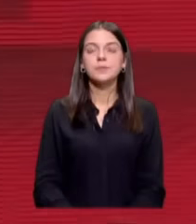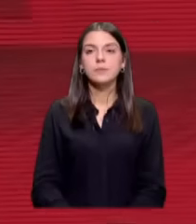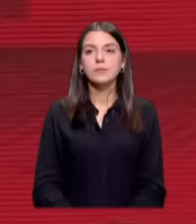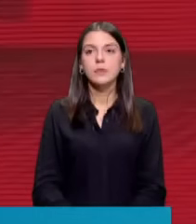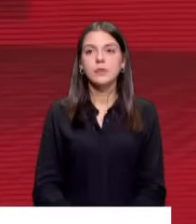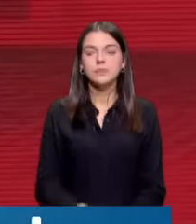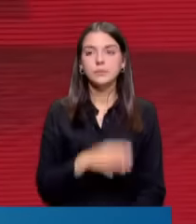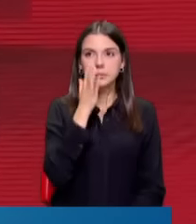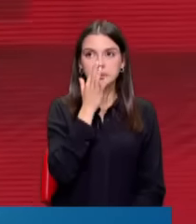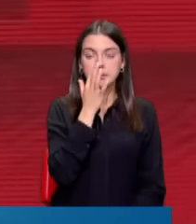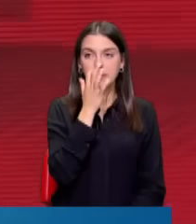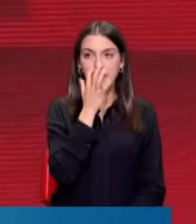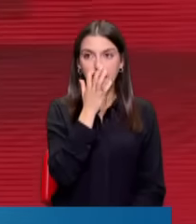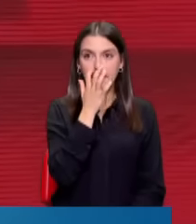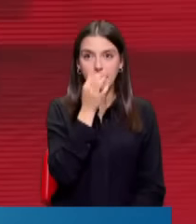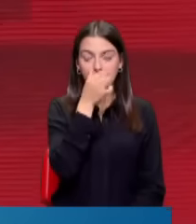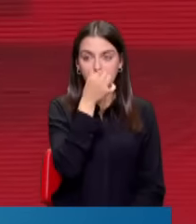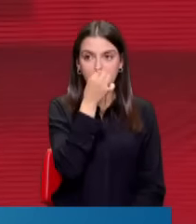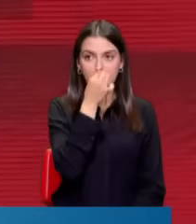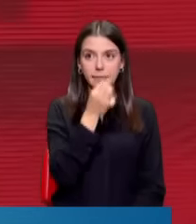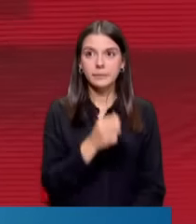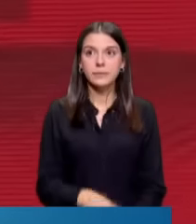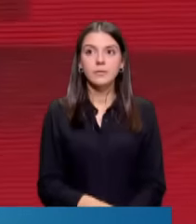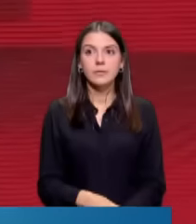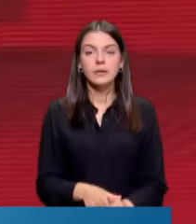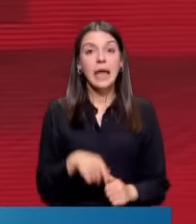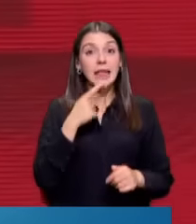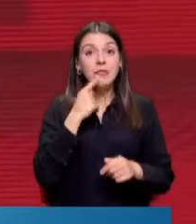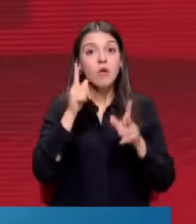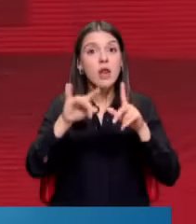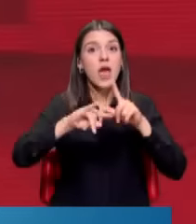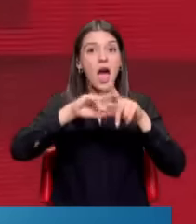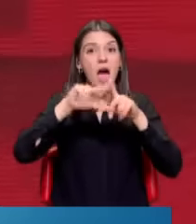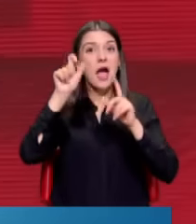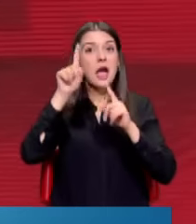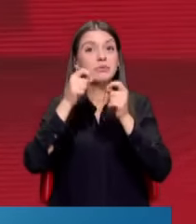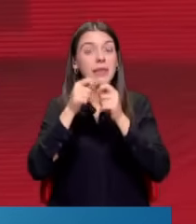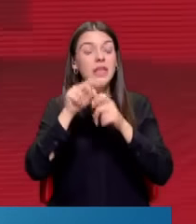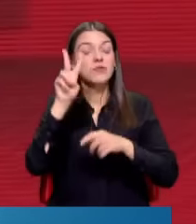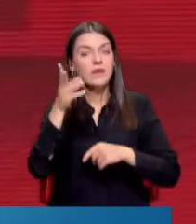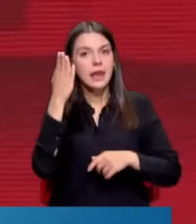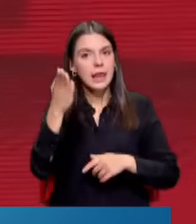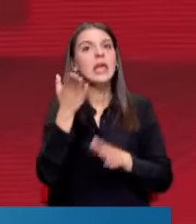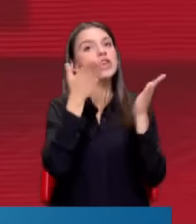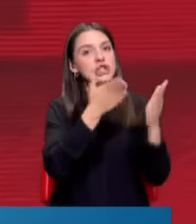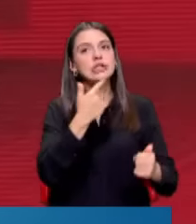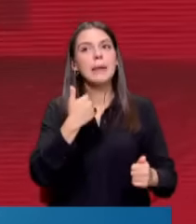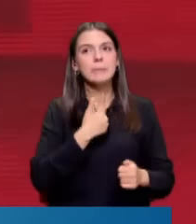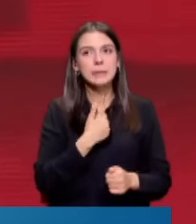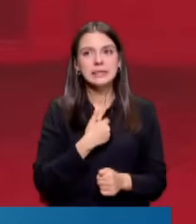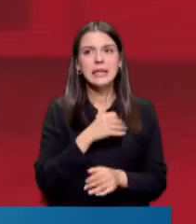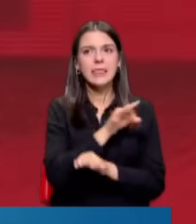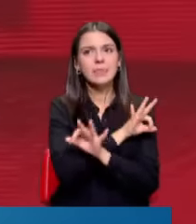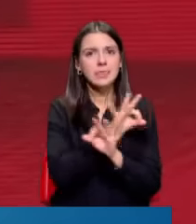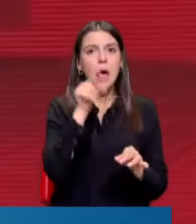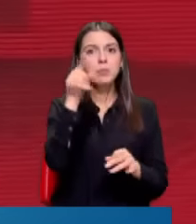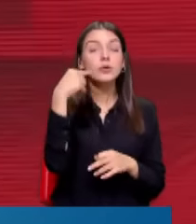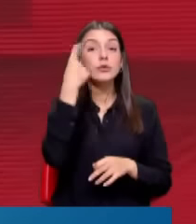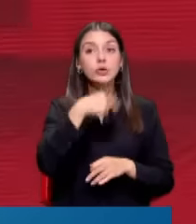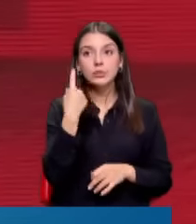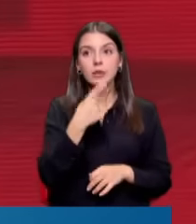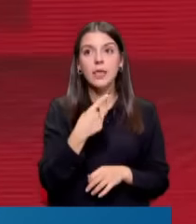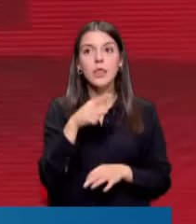Anla Ceylan dosttur kucağımızda diyor ya Hacı Bektaş Veli, işte biz de tam bu